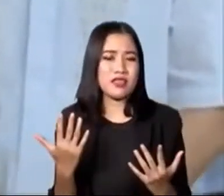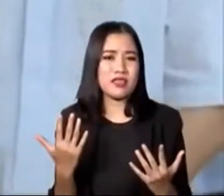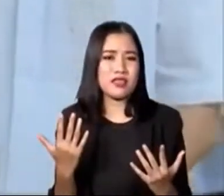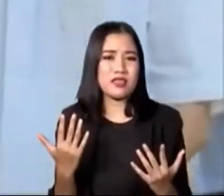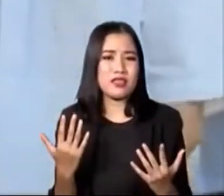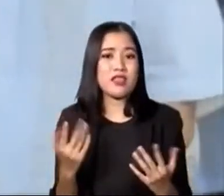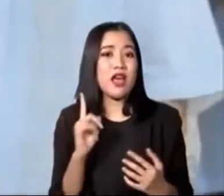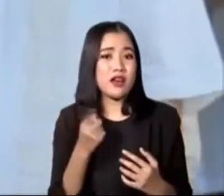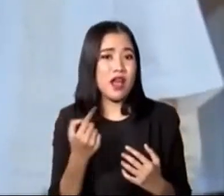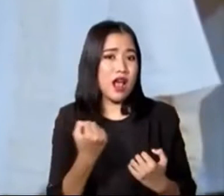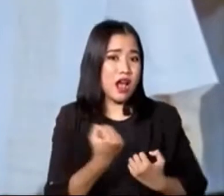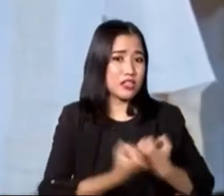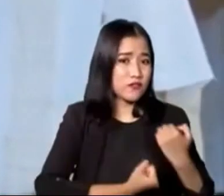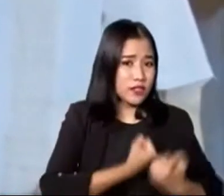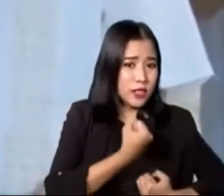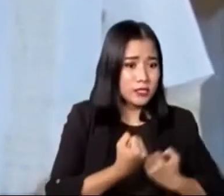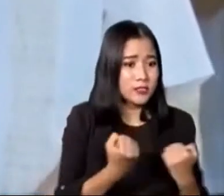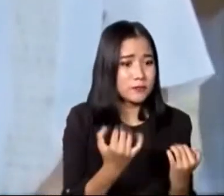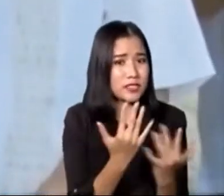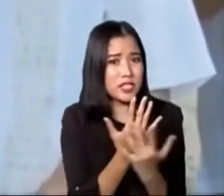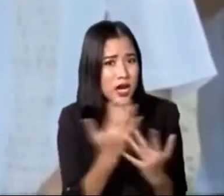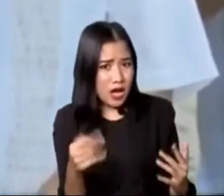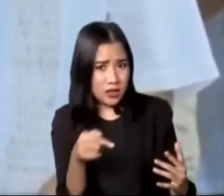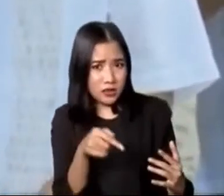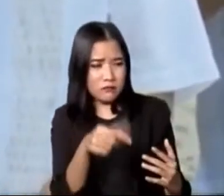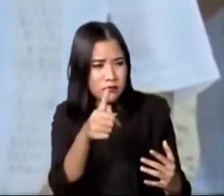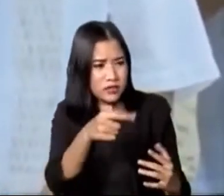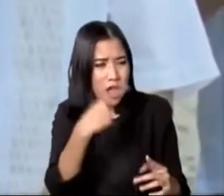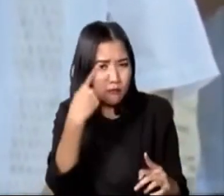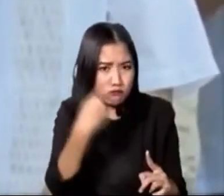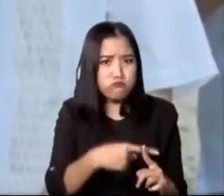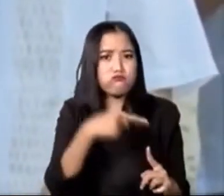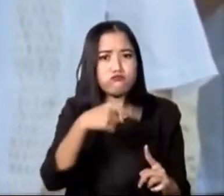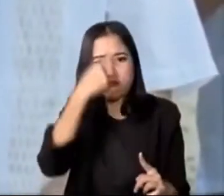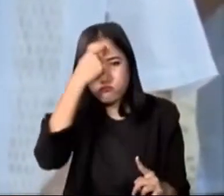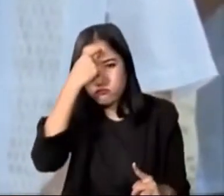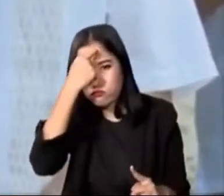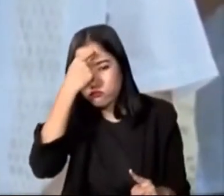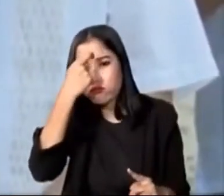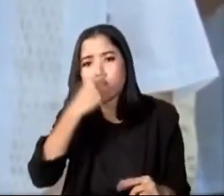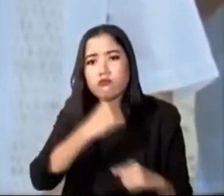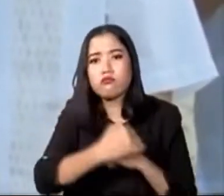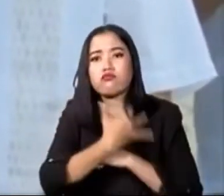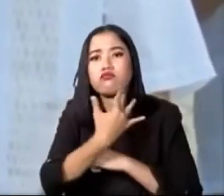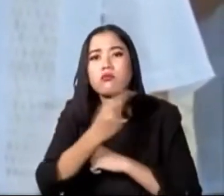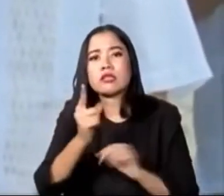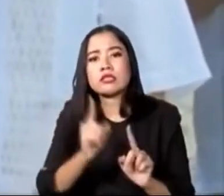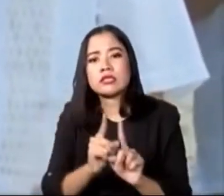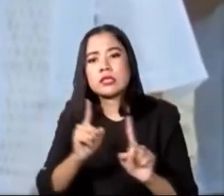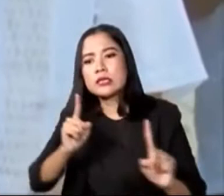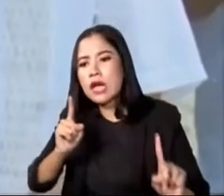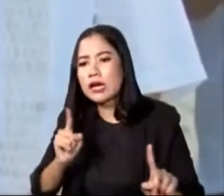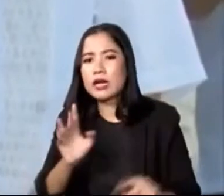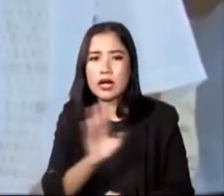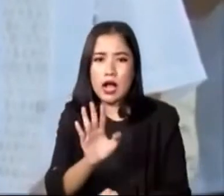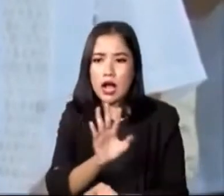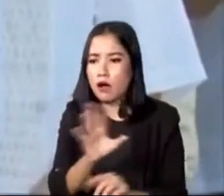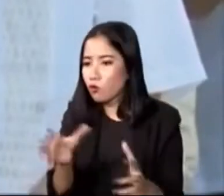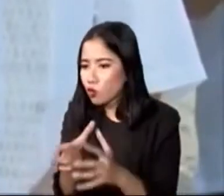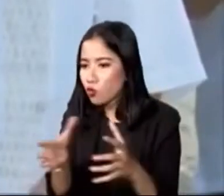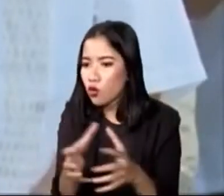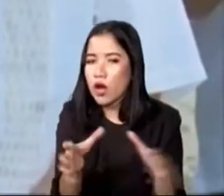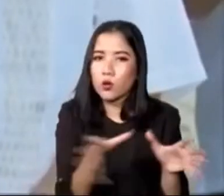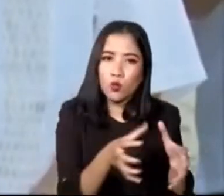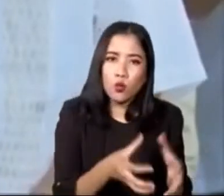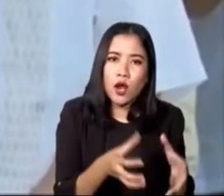dengan aktivitas yang kemudian berpotensi menjadi sumber penularan, yaitu tidak menjaga jarak dengan baik, berkerumun.